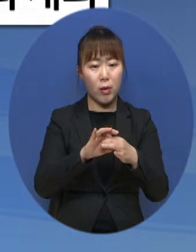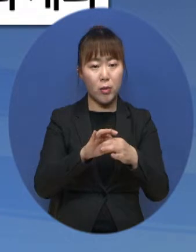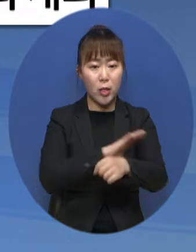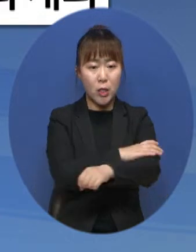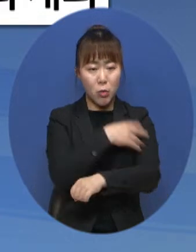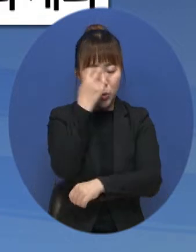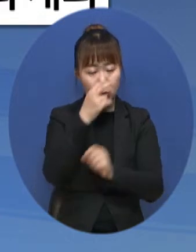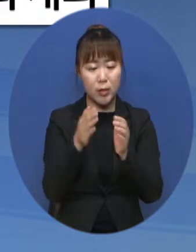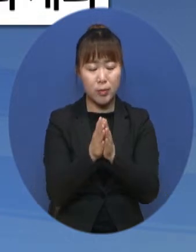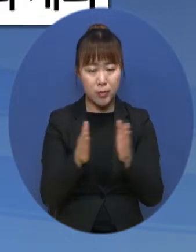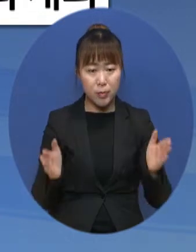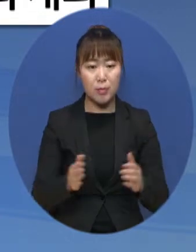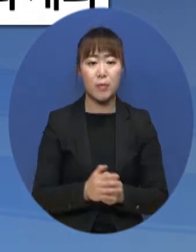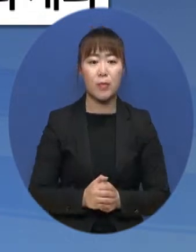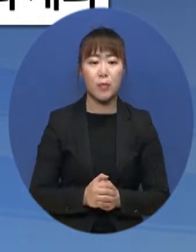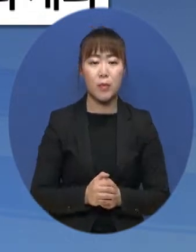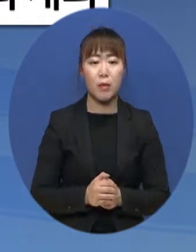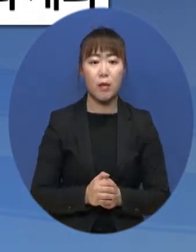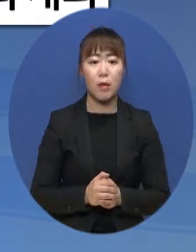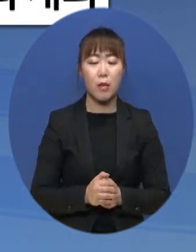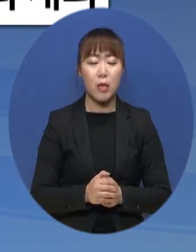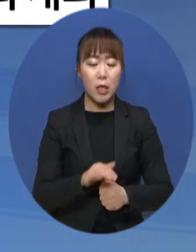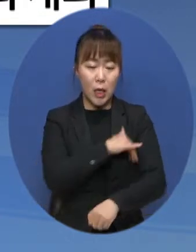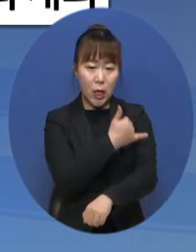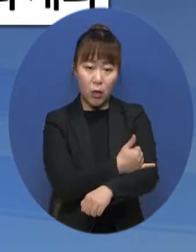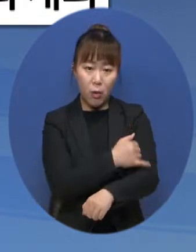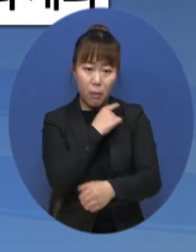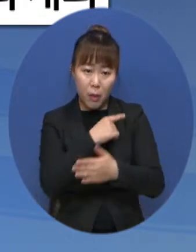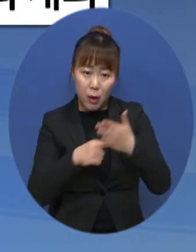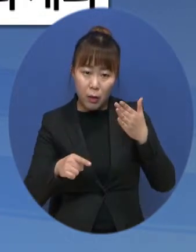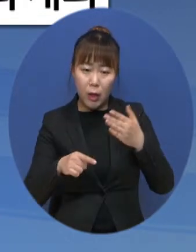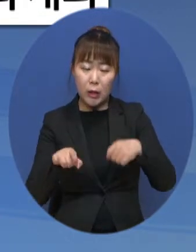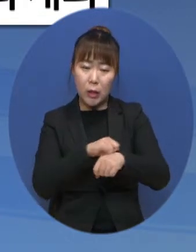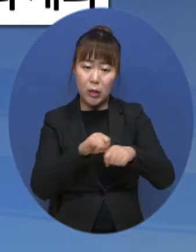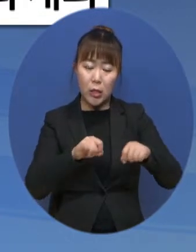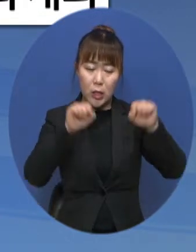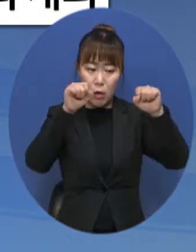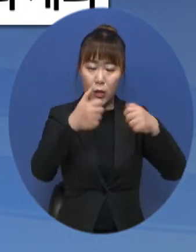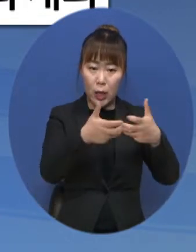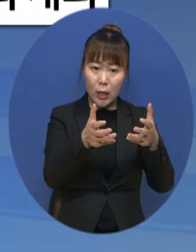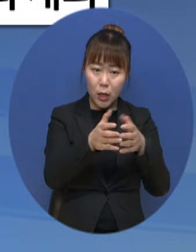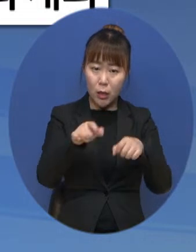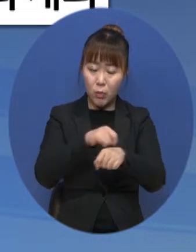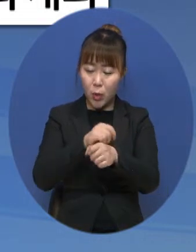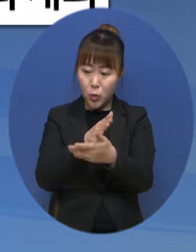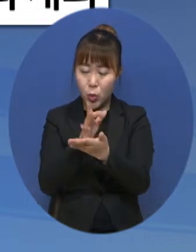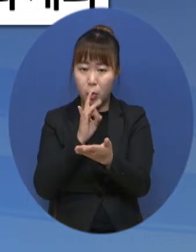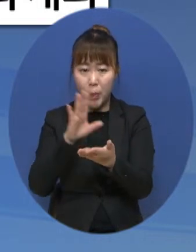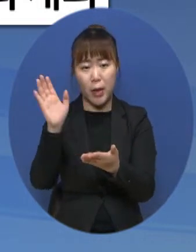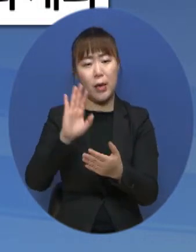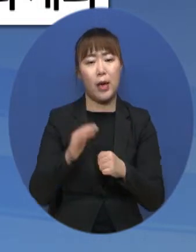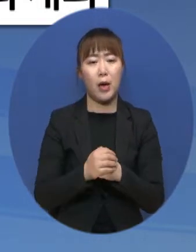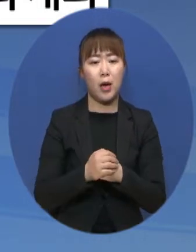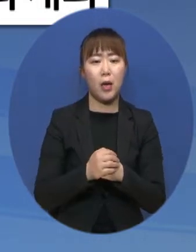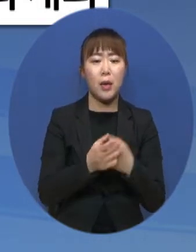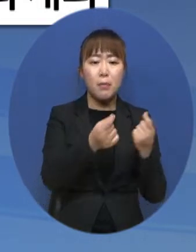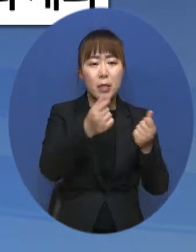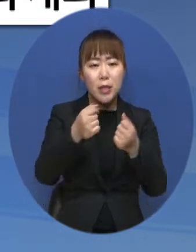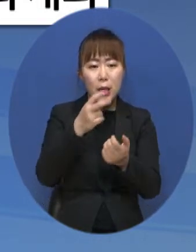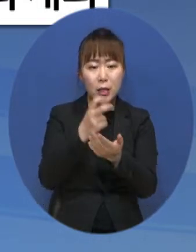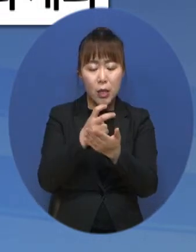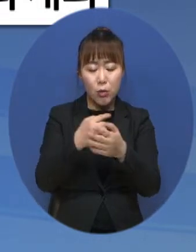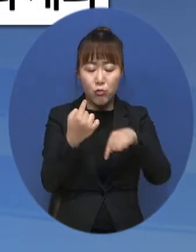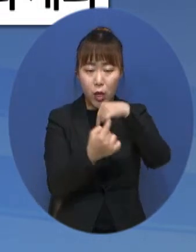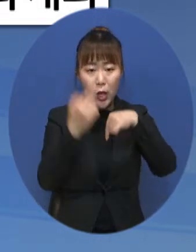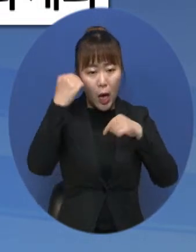결정했습니다. 인권위는 인권침해가 특정 체육단체나 특정 종목에만 국한된 것이 아니라 유사한 제도를